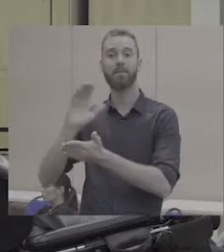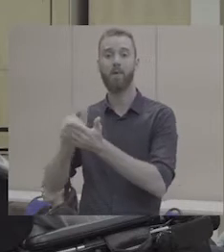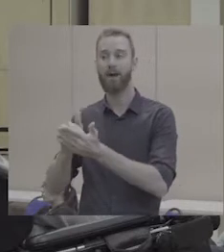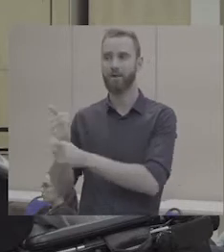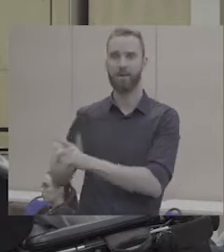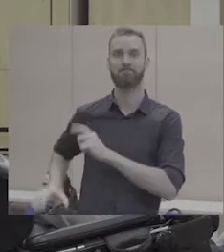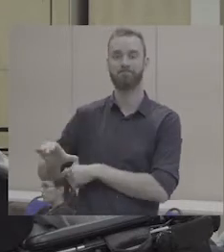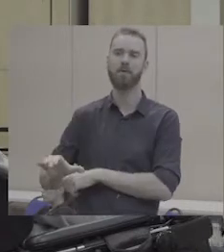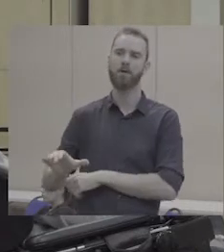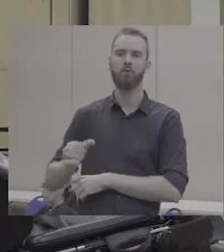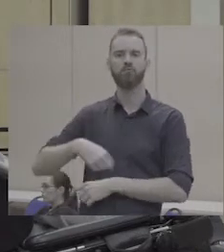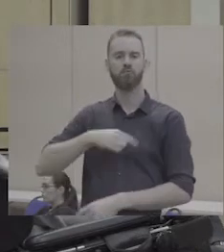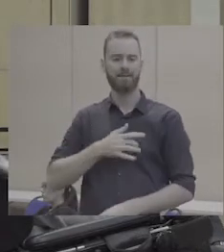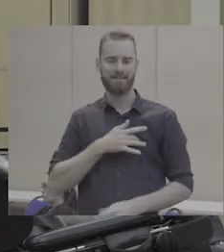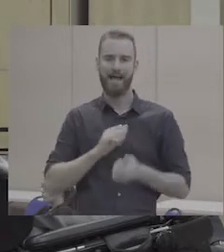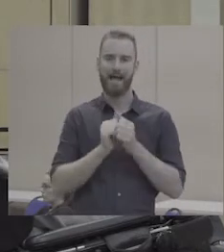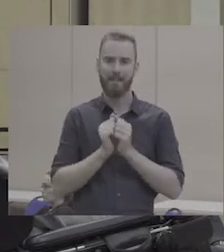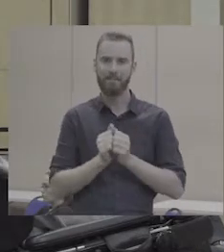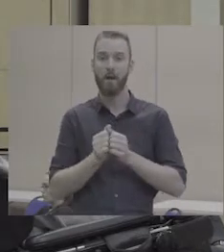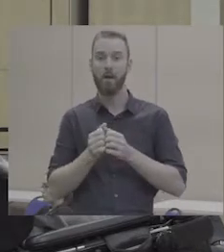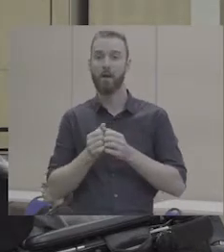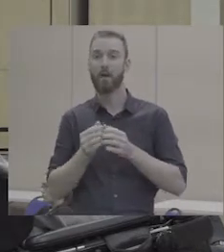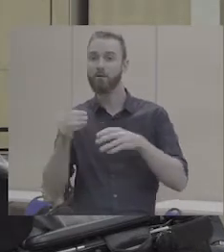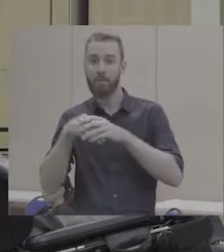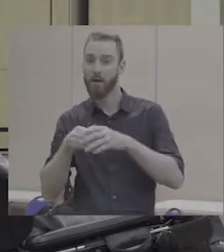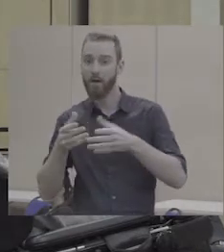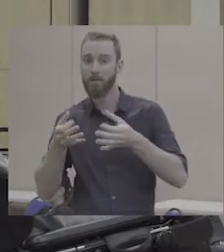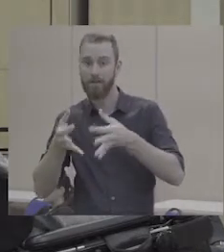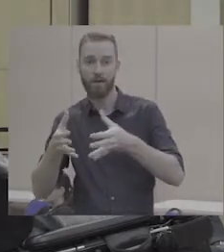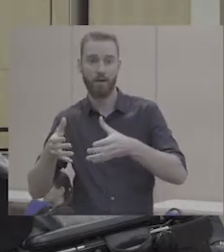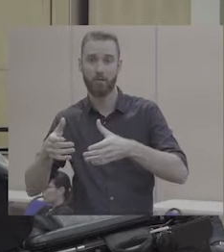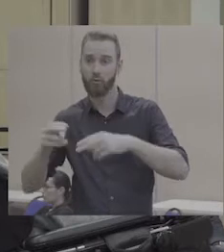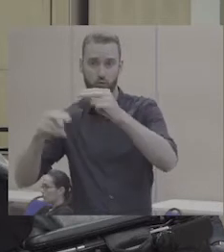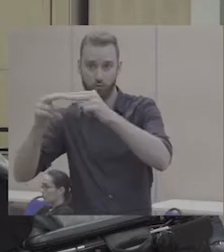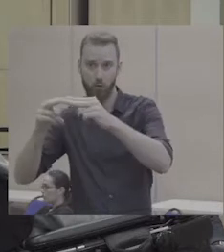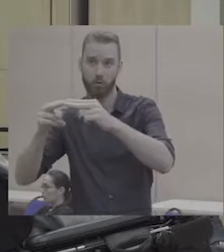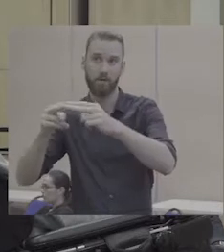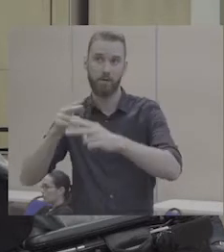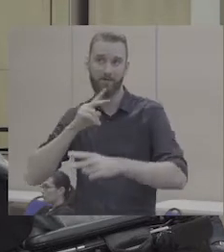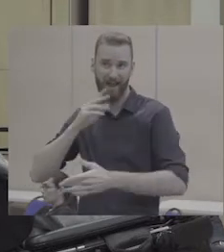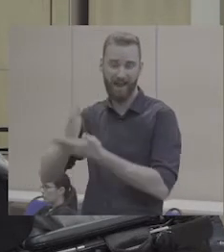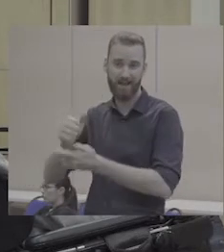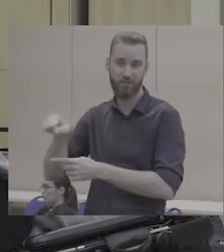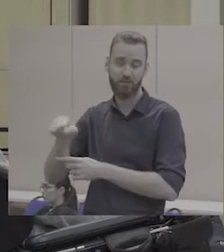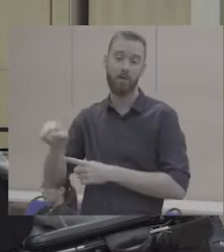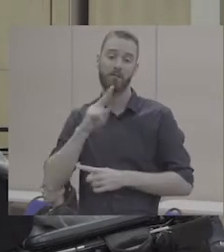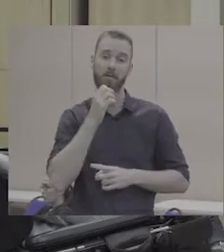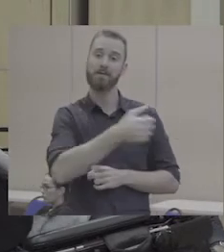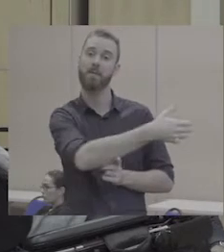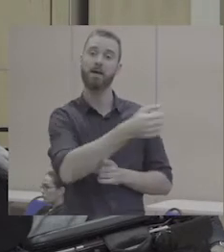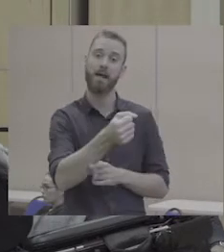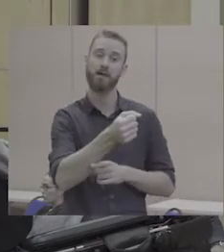comme bailleur de fonds, ils disent, est-ce qu'on devrait arrêter de faire des adaptations en construction? Bien, le contre-coup de ça, oui, on pourrait avoir accès à des